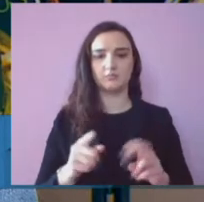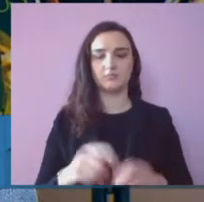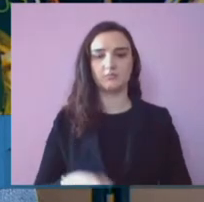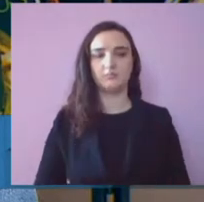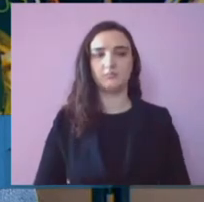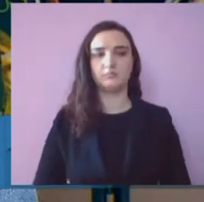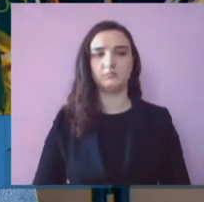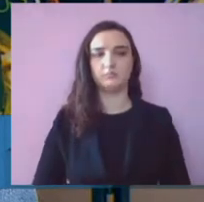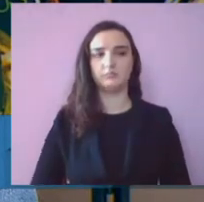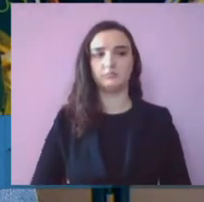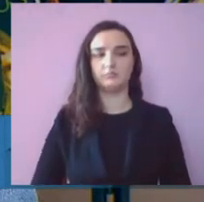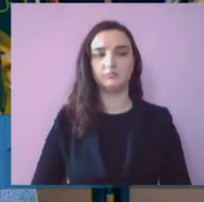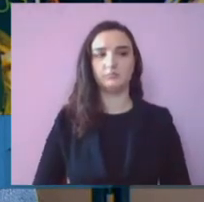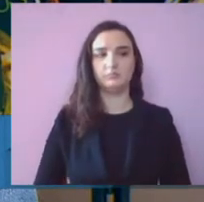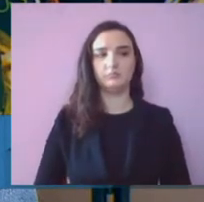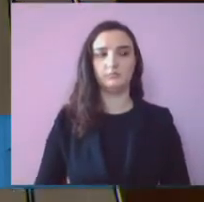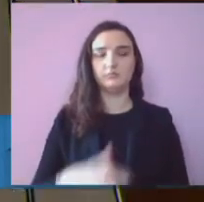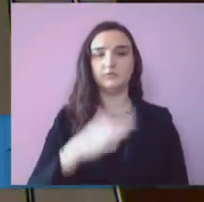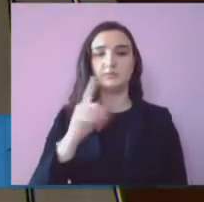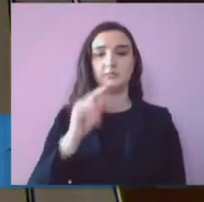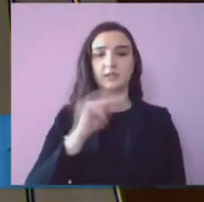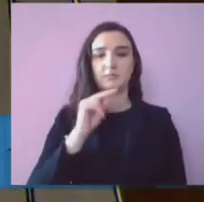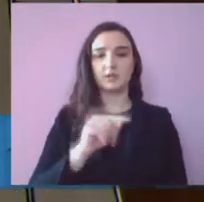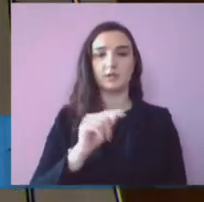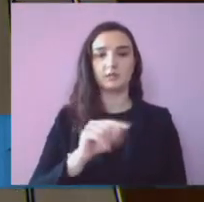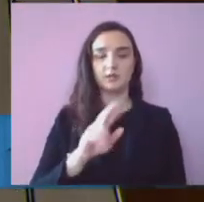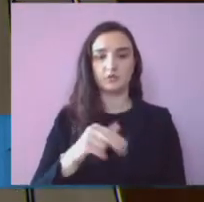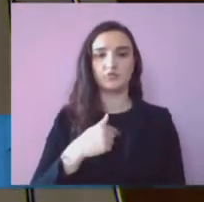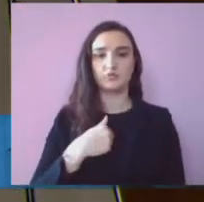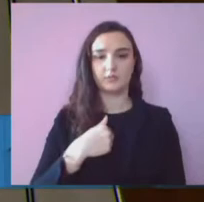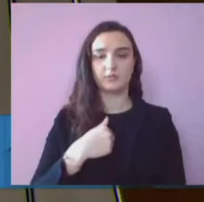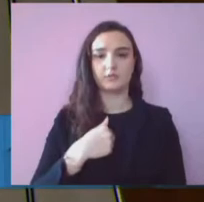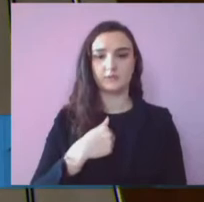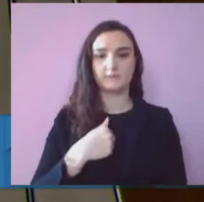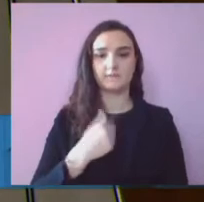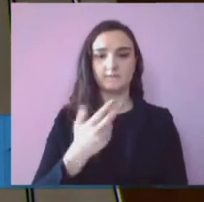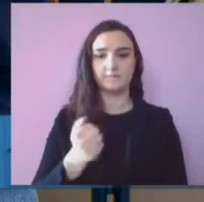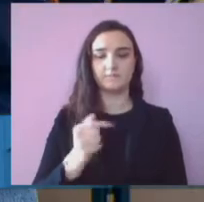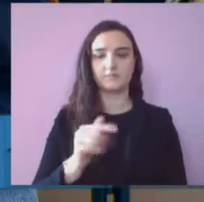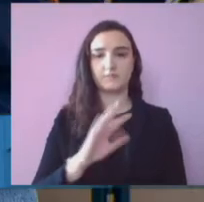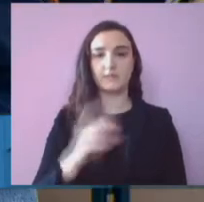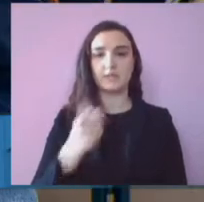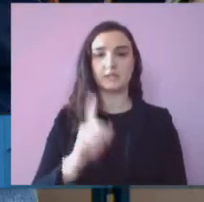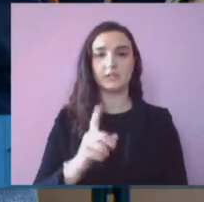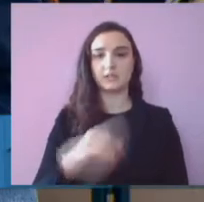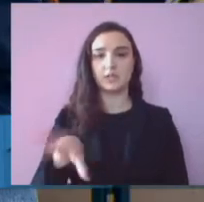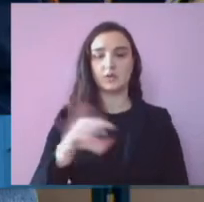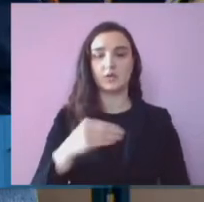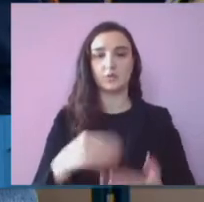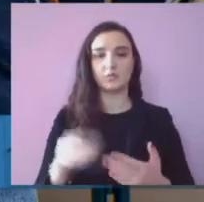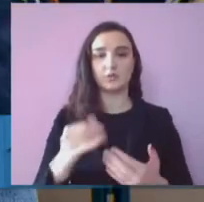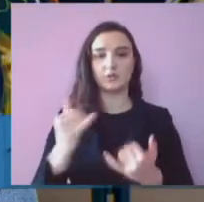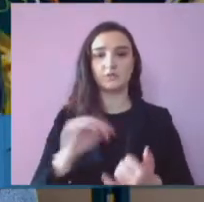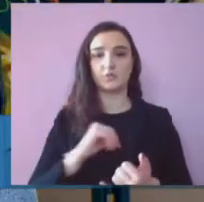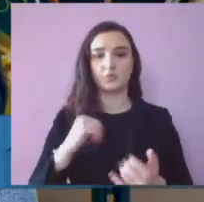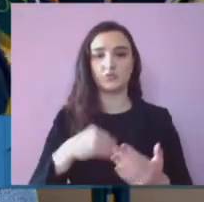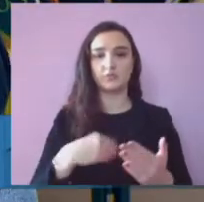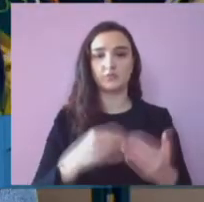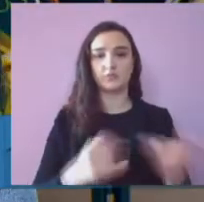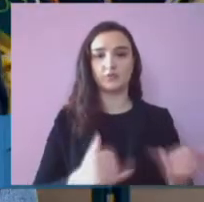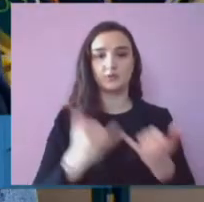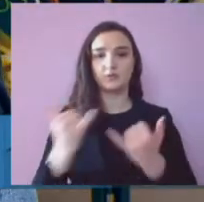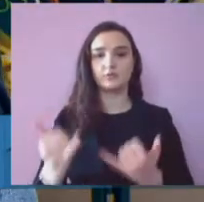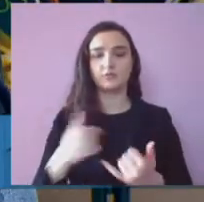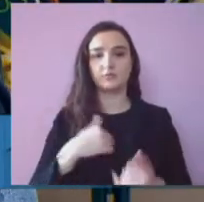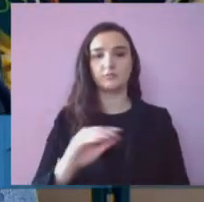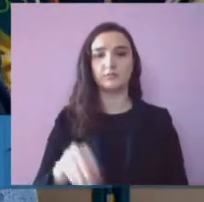რამე დააბრალდა მას. და რეალურად ჩვენ უბიძგებთ. თავისთავად, რა თქმა უნდა, მარცხს არ უყიდია ეს, ჩვენ უყიდეთ, ჩვენ მოვიტანეთ სახლში, ჩვენ